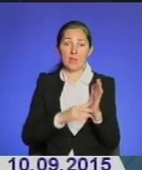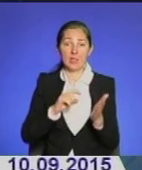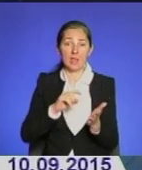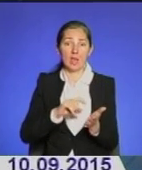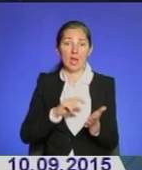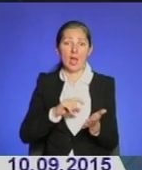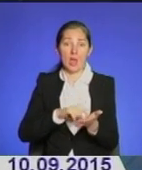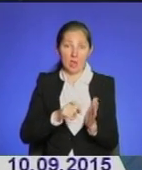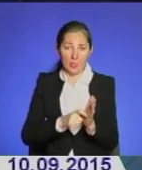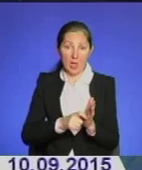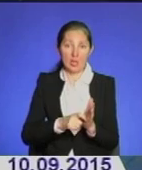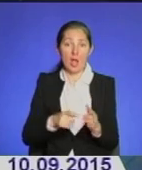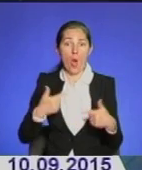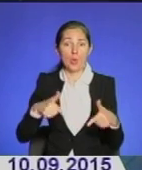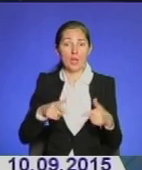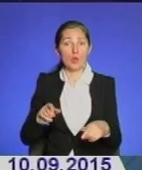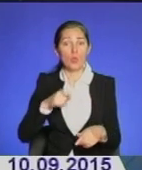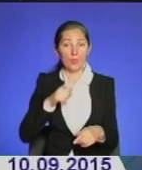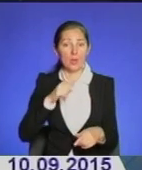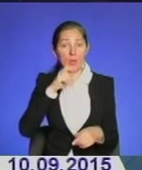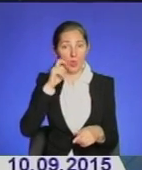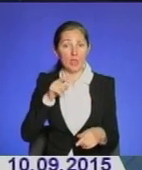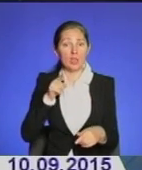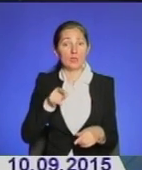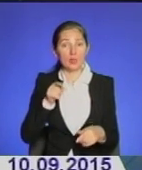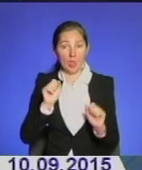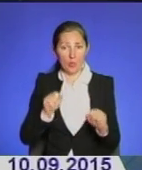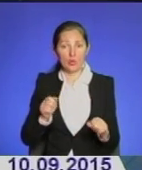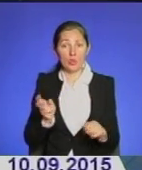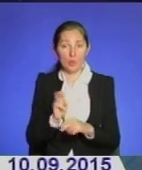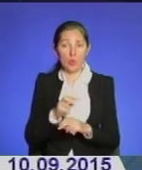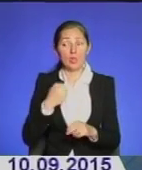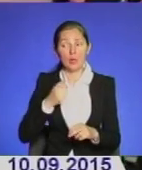можуть приходити бійці, яким потрібна духовна підтримка, і волонтери, що не проти допомогти.